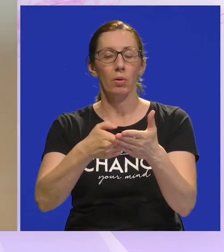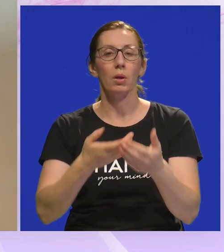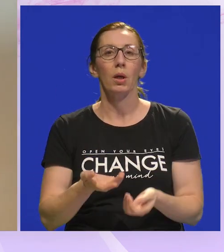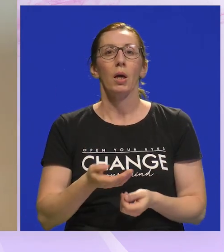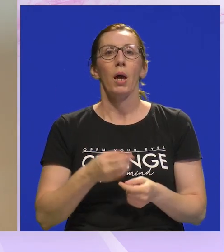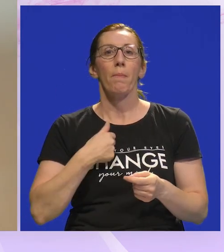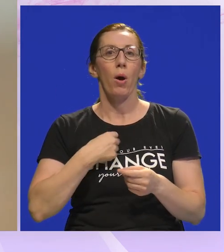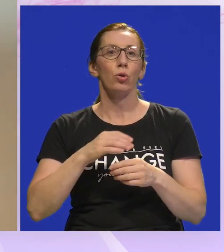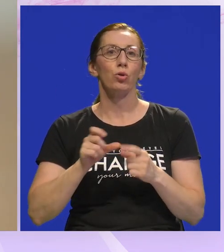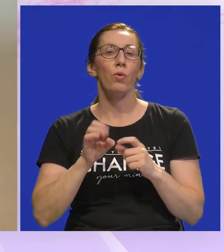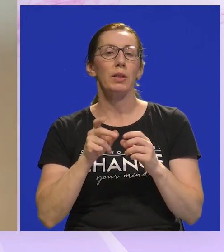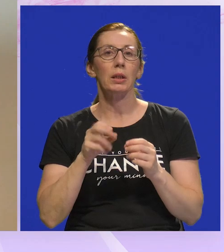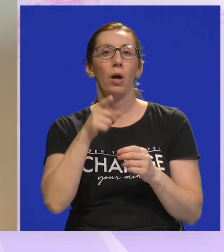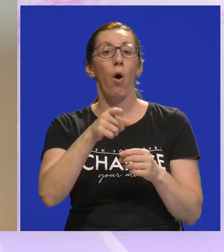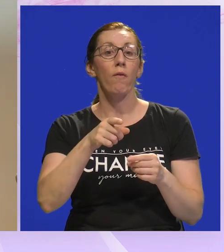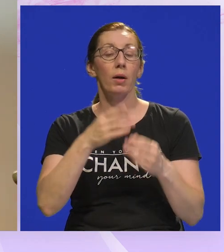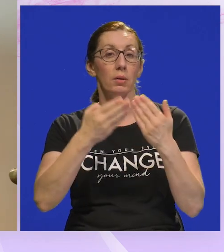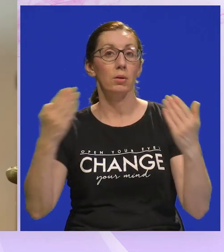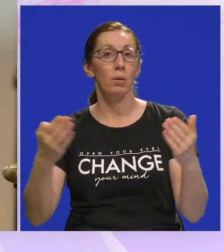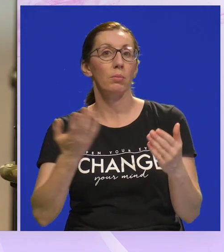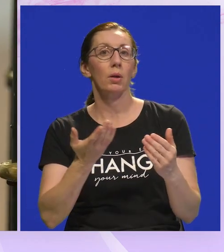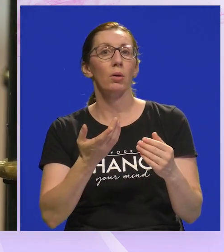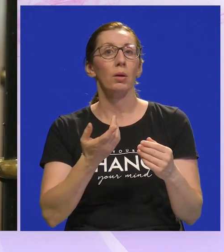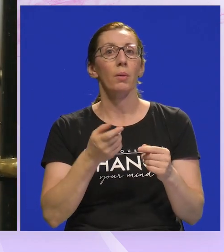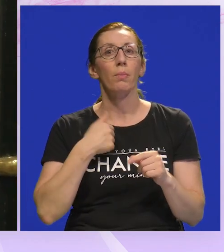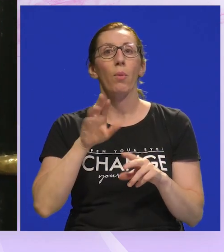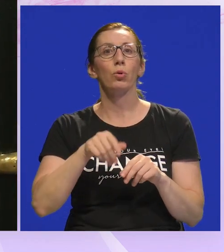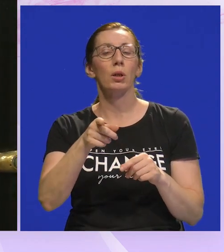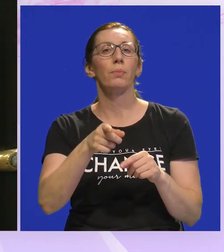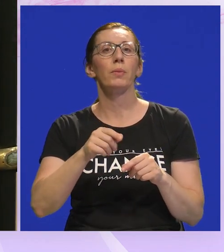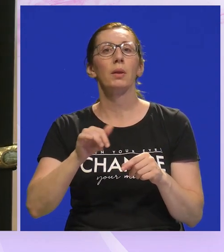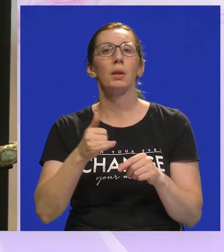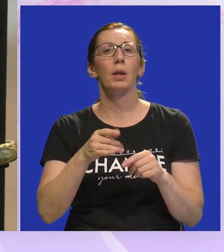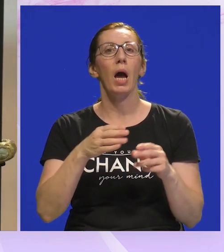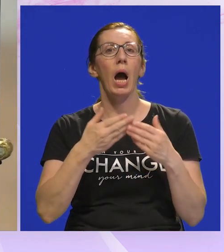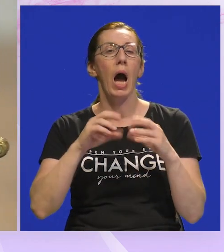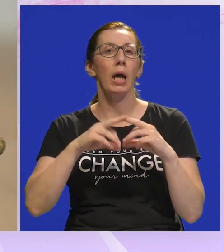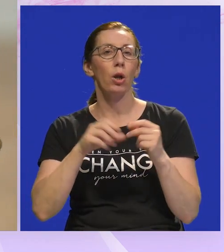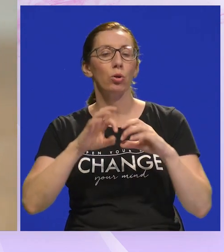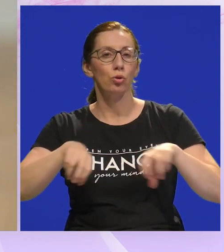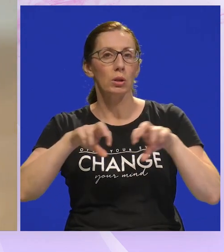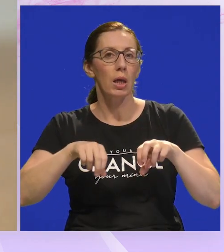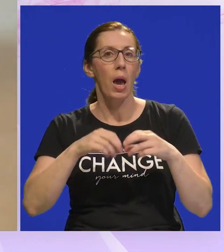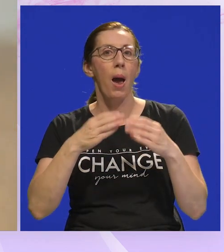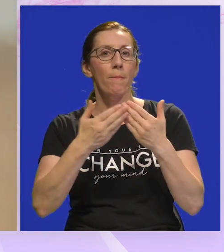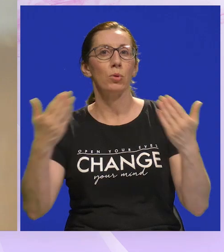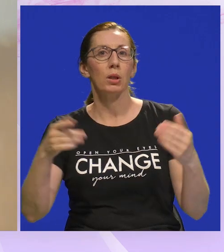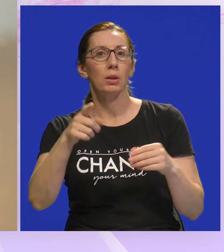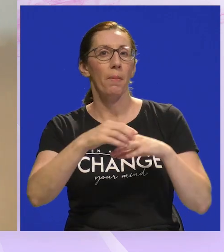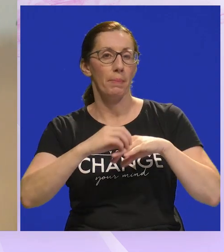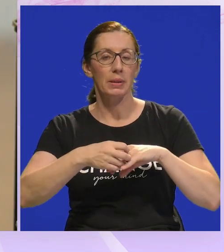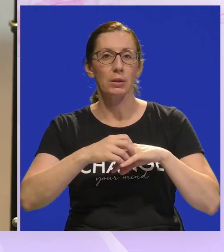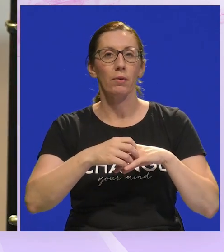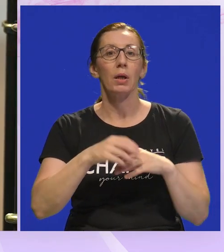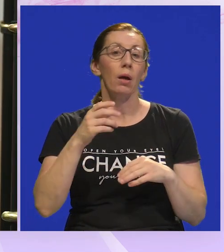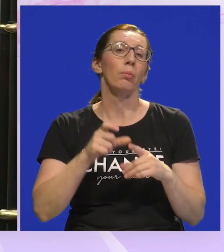ponudu suvenira. Znači, uz ovu izložbu praktički neki, da kažemo, sudjeluje je i Arheološki muzej Istre sa tim prstenom, je